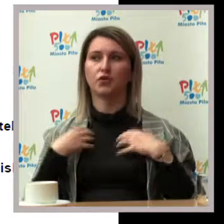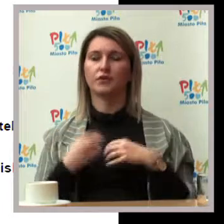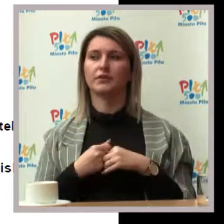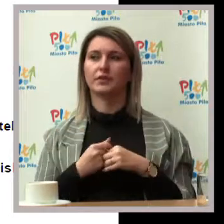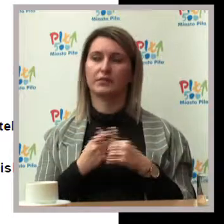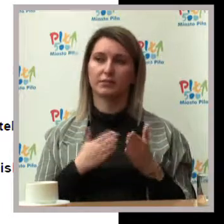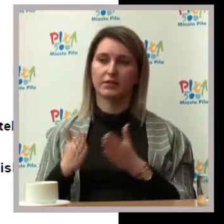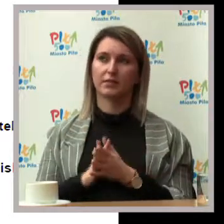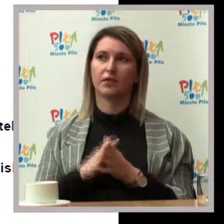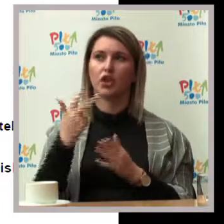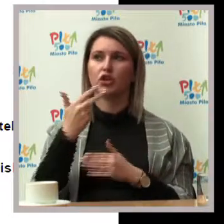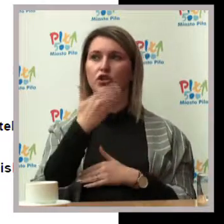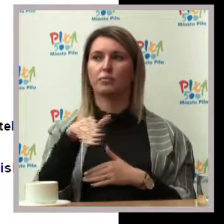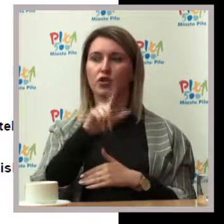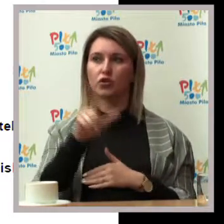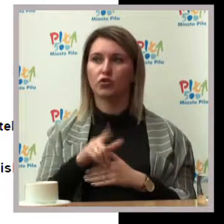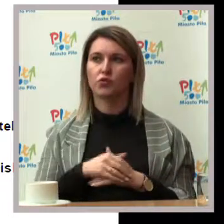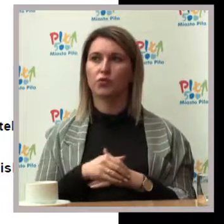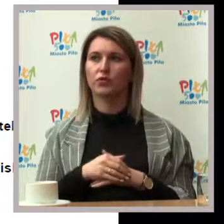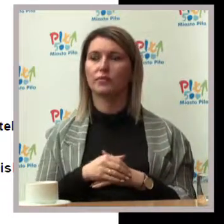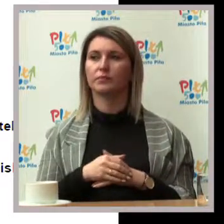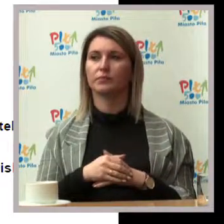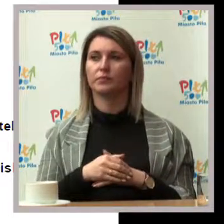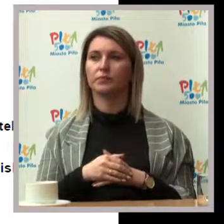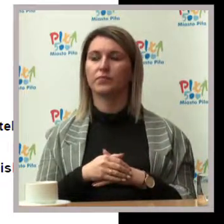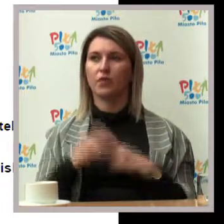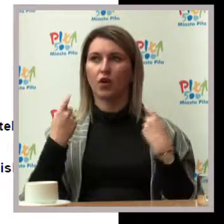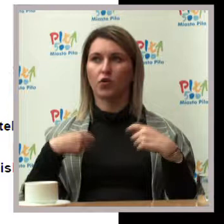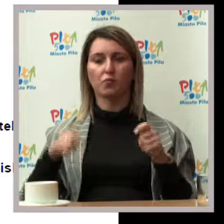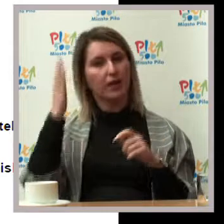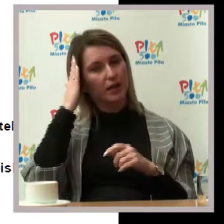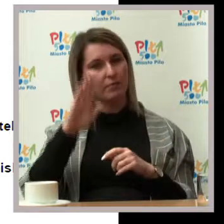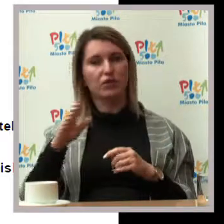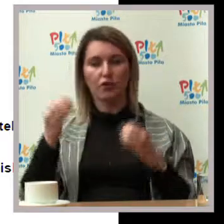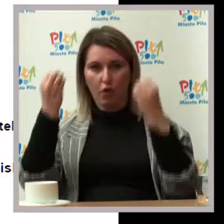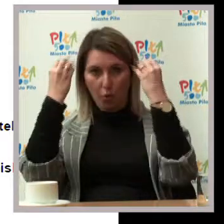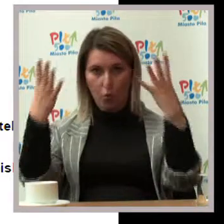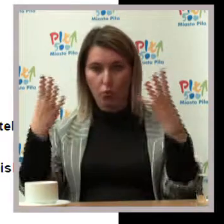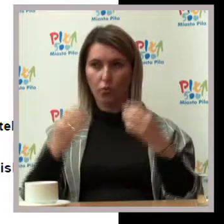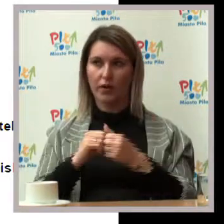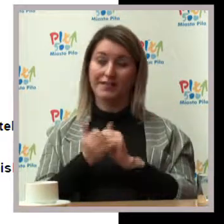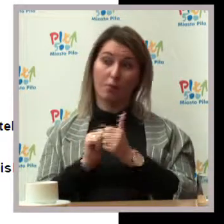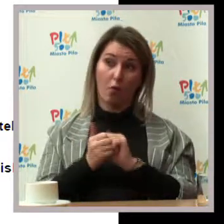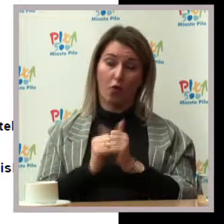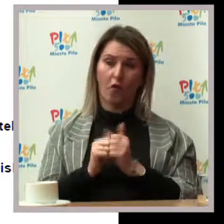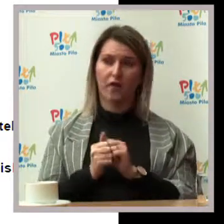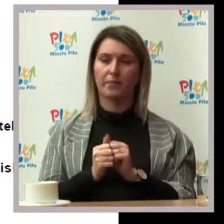to 1 900 000 to gospodarka mieszkaniowa. Kultura fizyczna